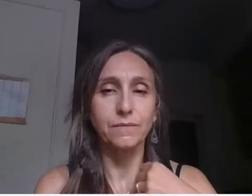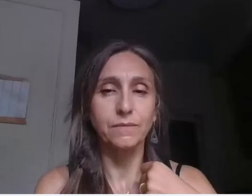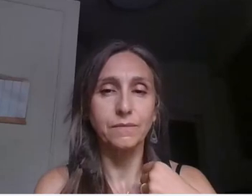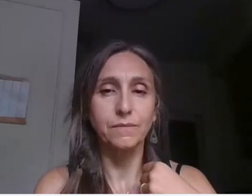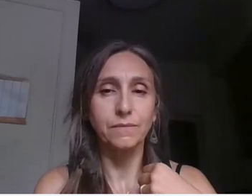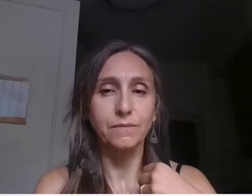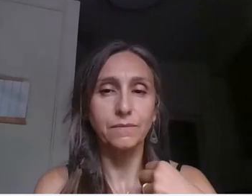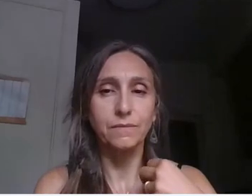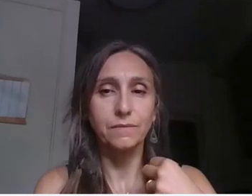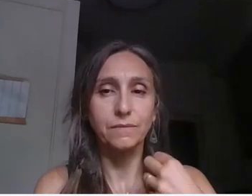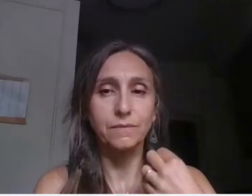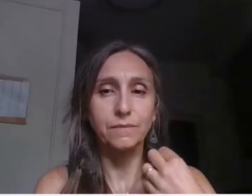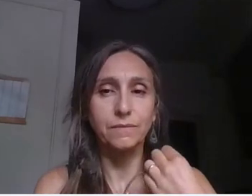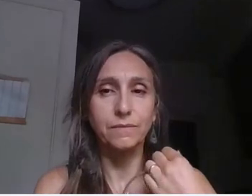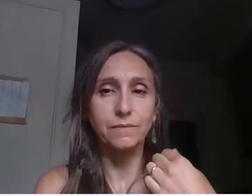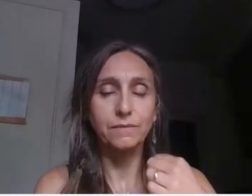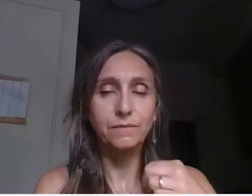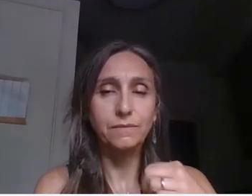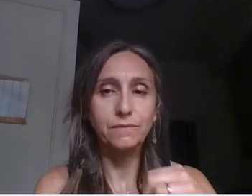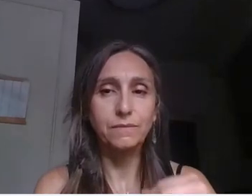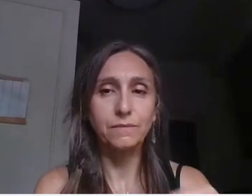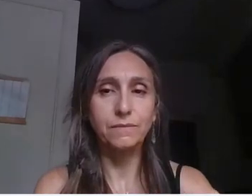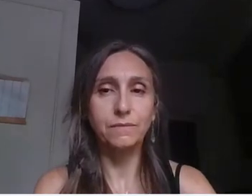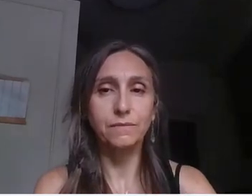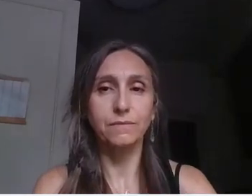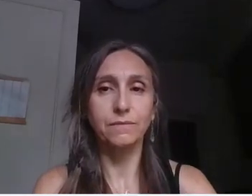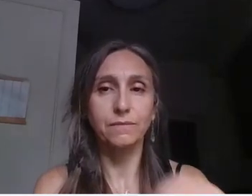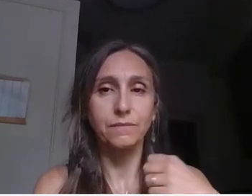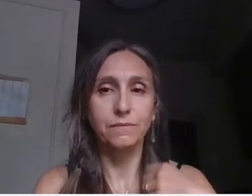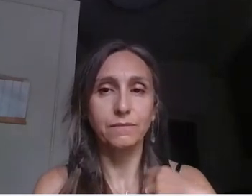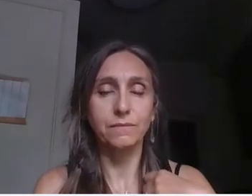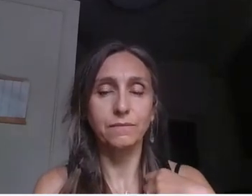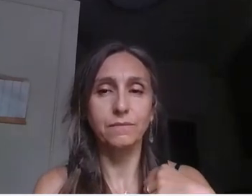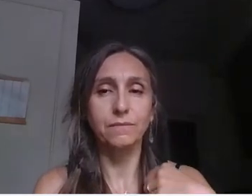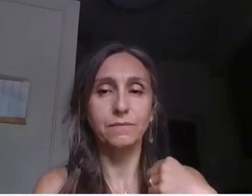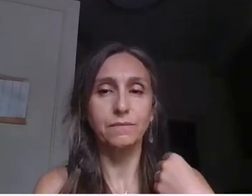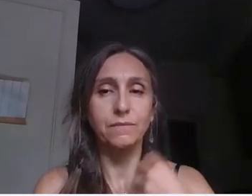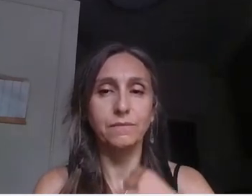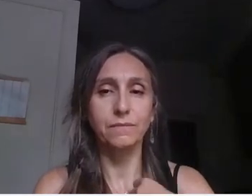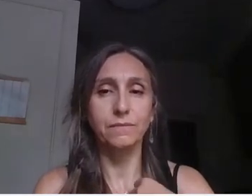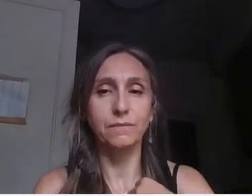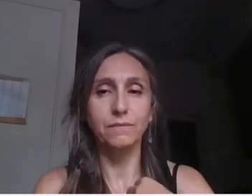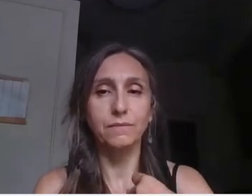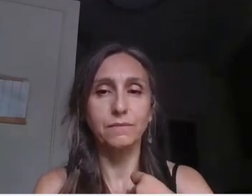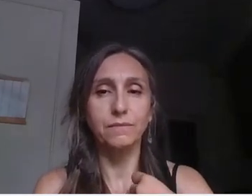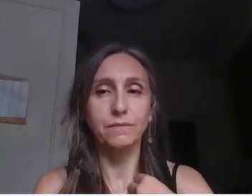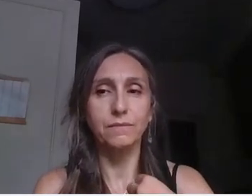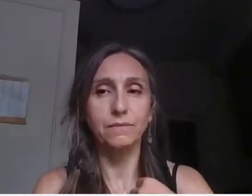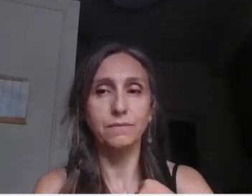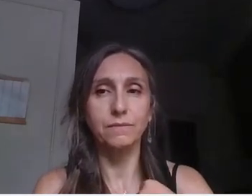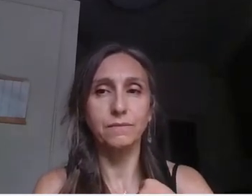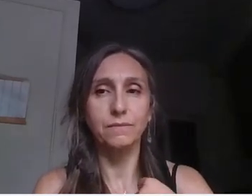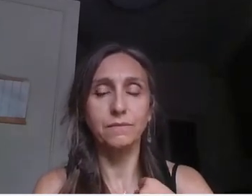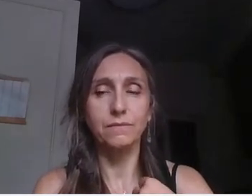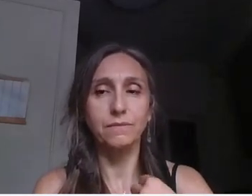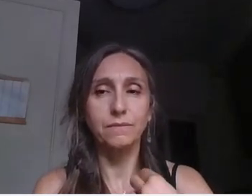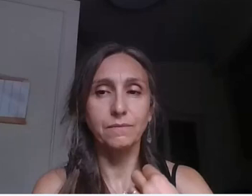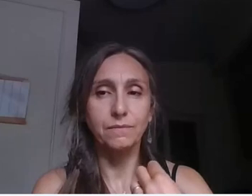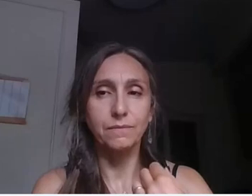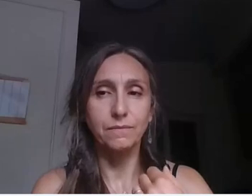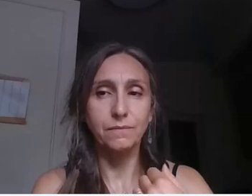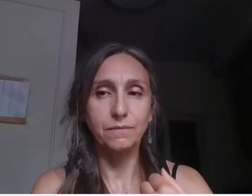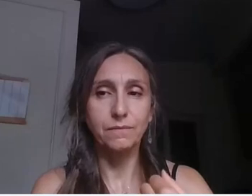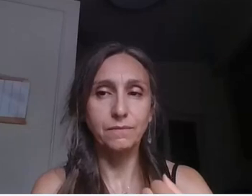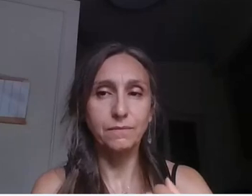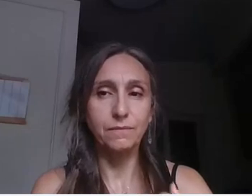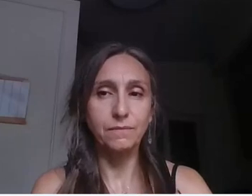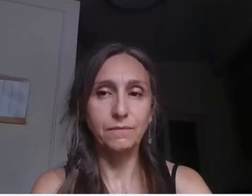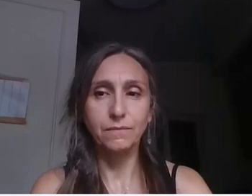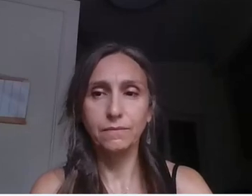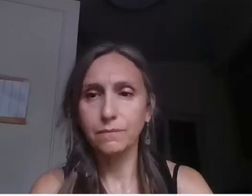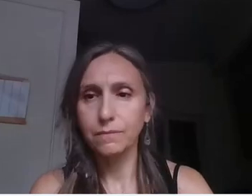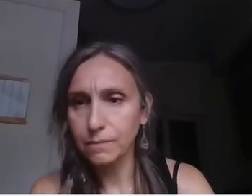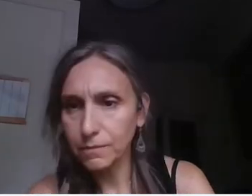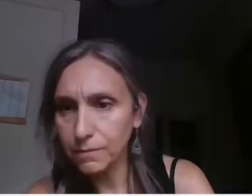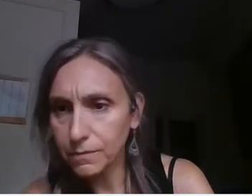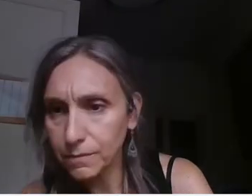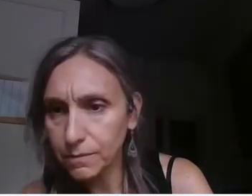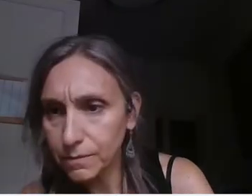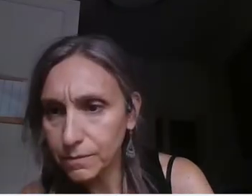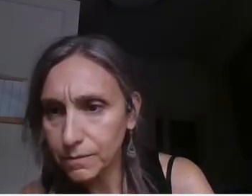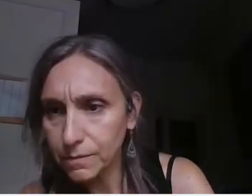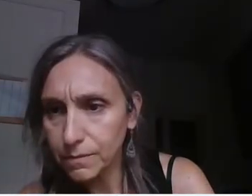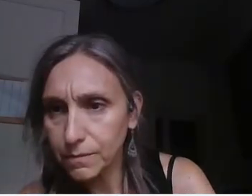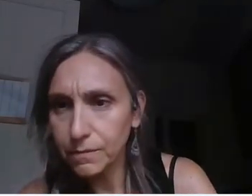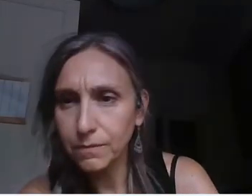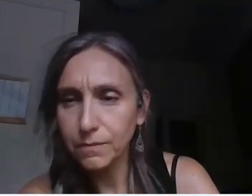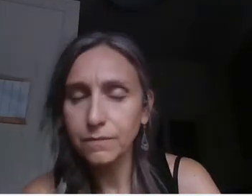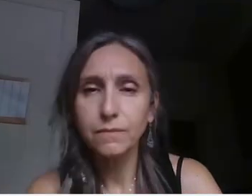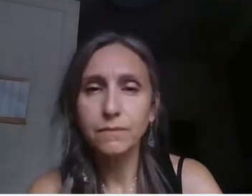i servizi di Google come se fosse la pagina della bocciofila sotto casa, avendo